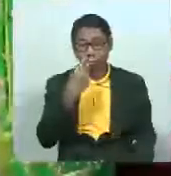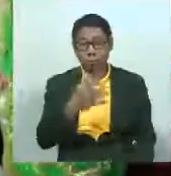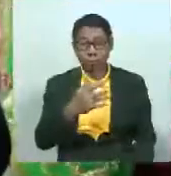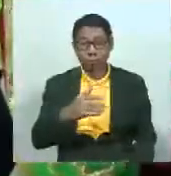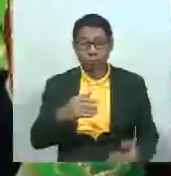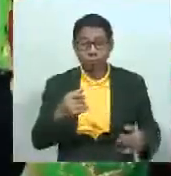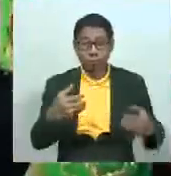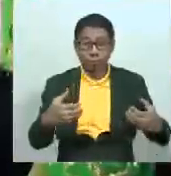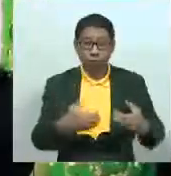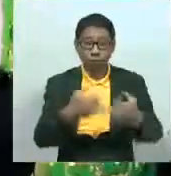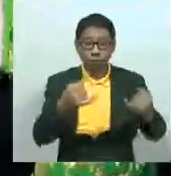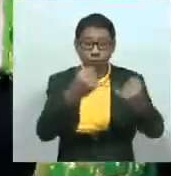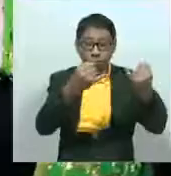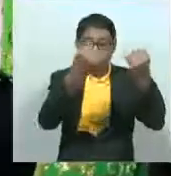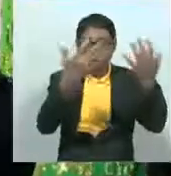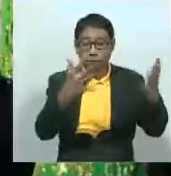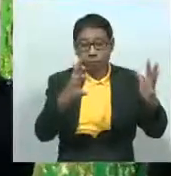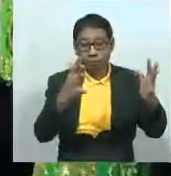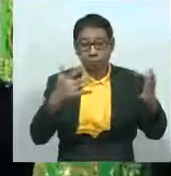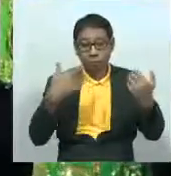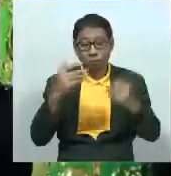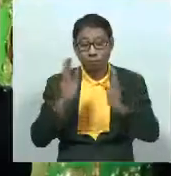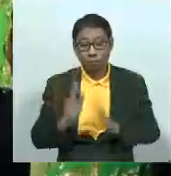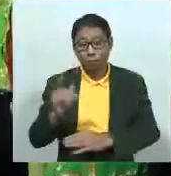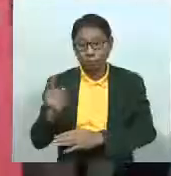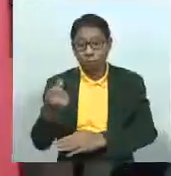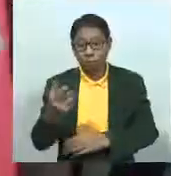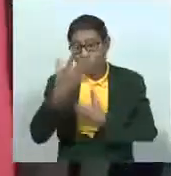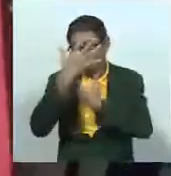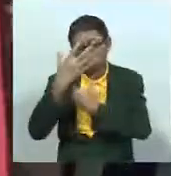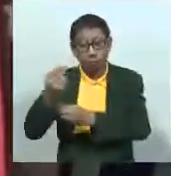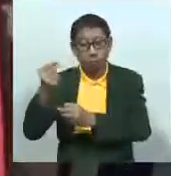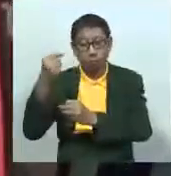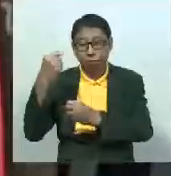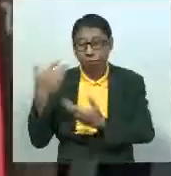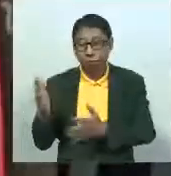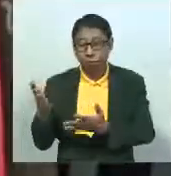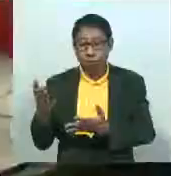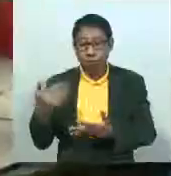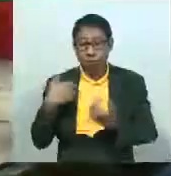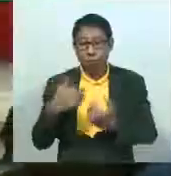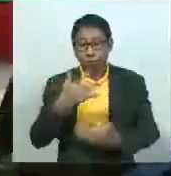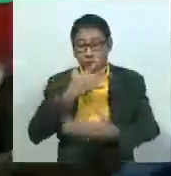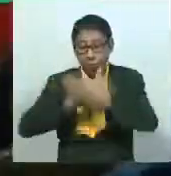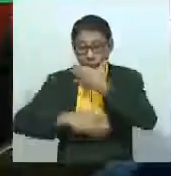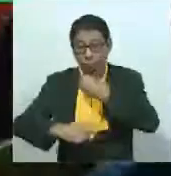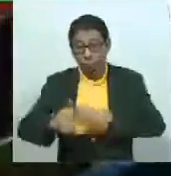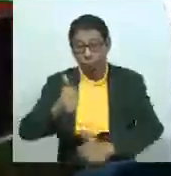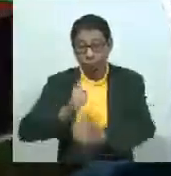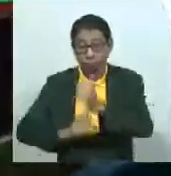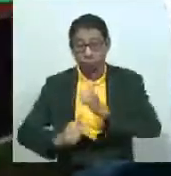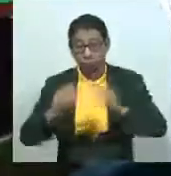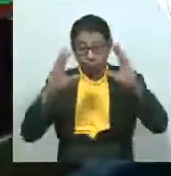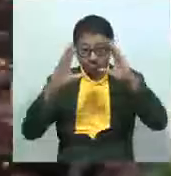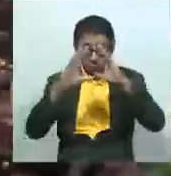แต่ก่อนคนรุ่นใหม่เขาก็ไม่ค่อยนี่เท่าไหร่แล้วคือแบบลักษณะว่างิ้วอ่ะแสดงทีนึงคื